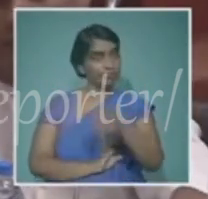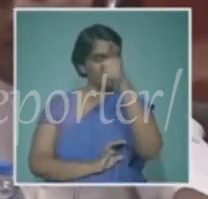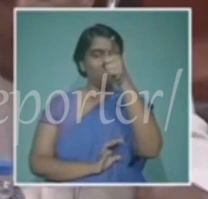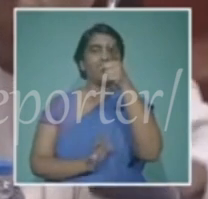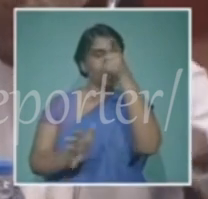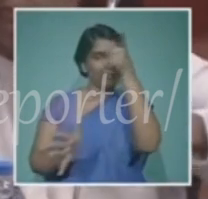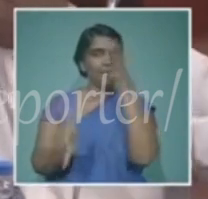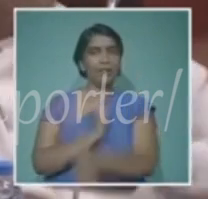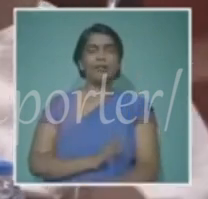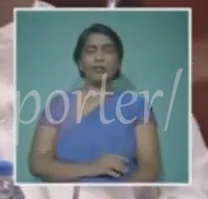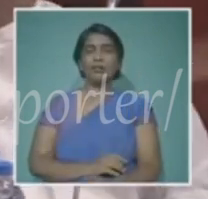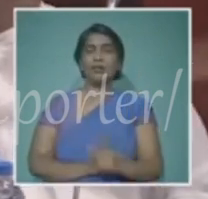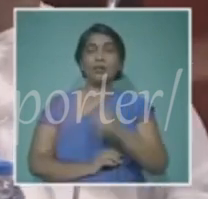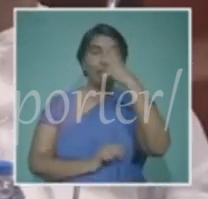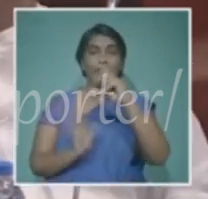ඔබතුමා